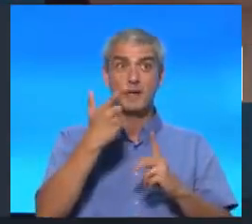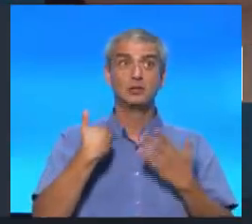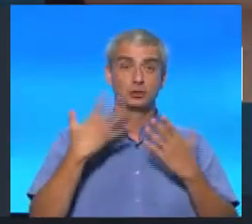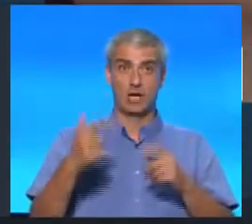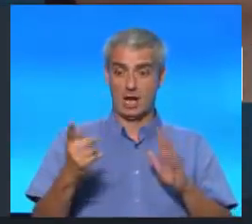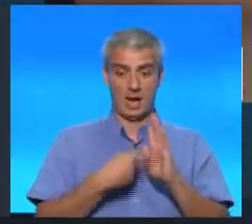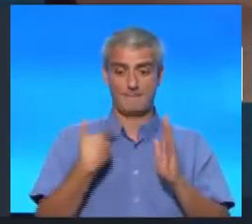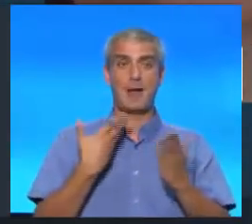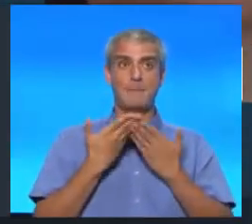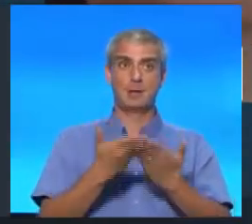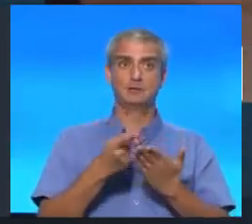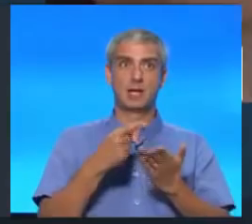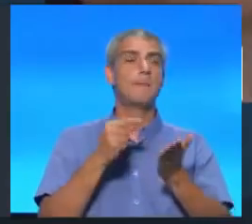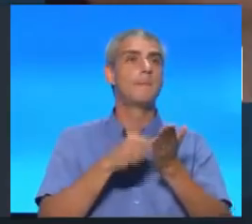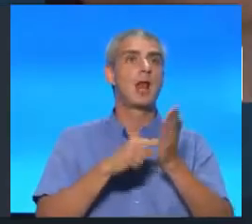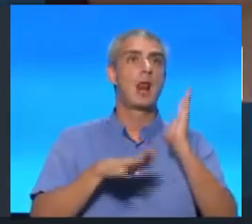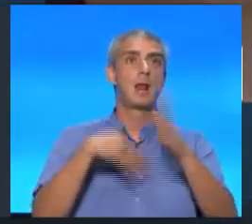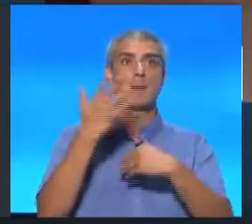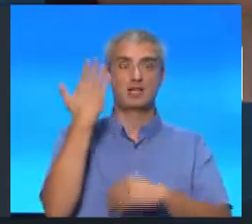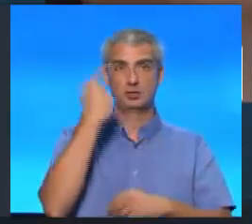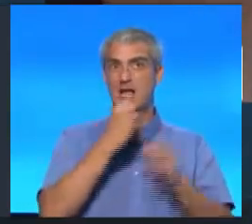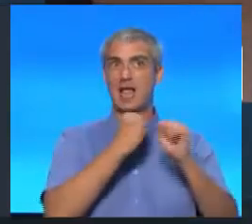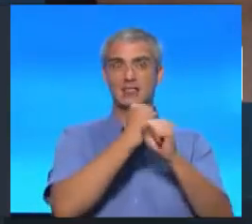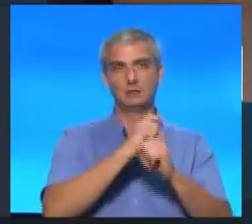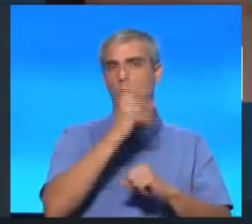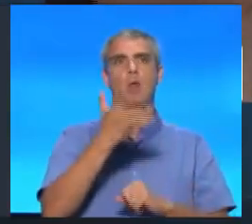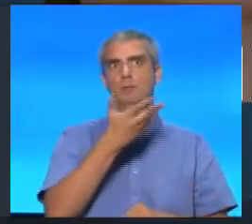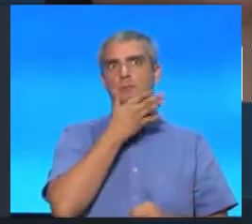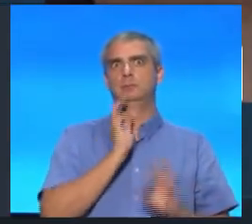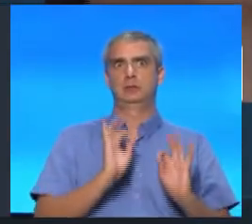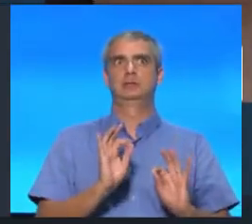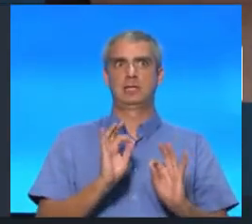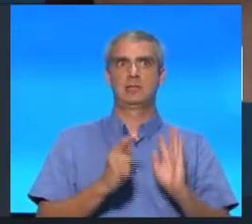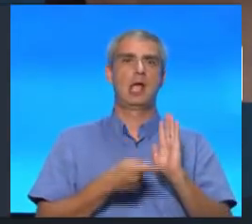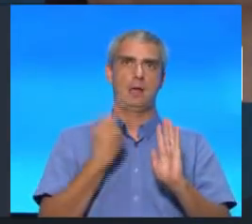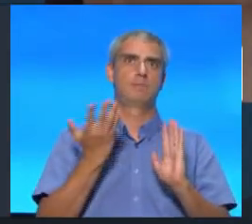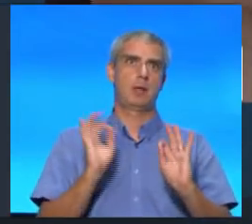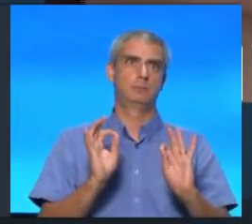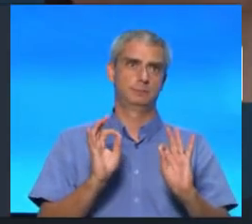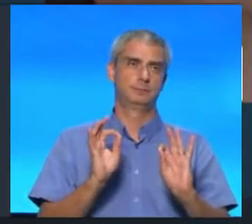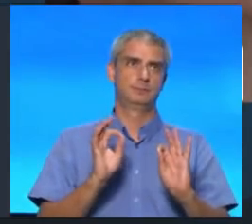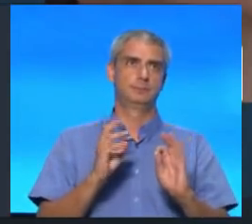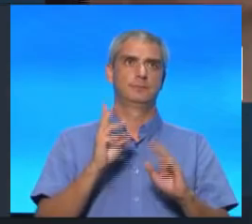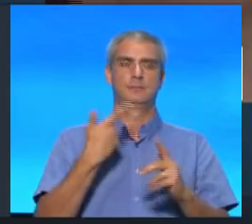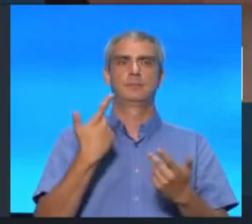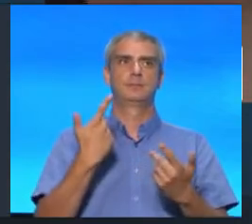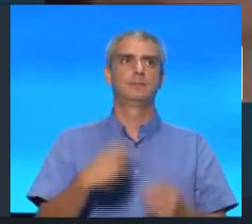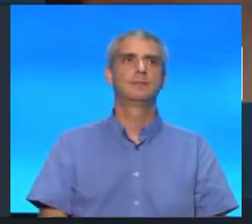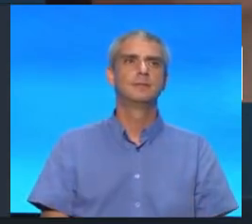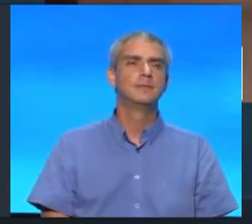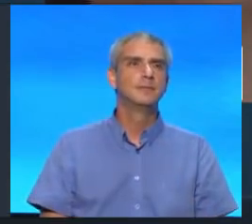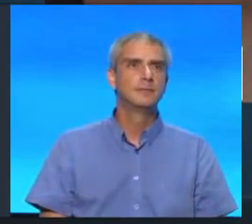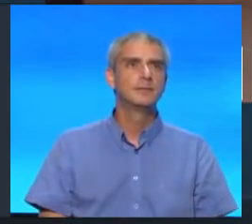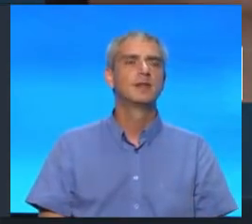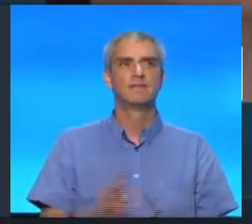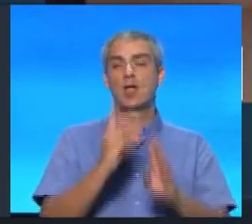זה שבגלל הבלגן שהיה בטקסס, כולם לקחו את זה מאוד ברצינות הפעם, והתורים לדלק והמים